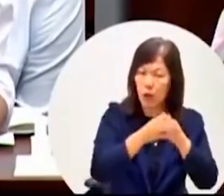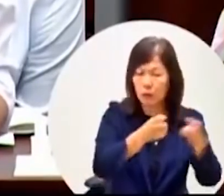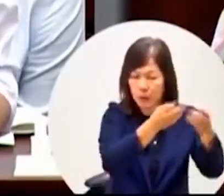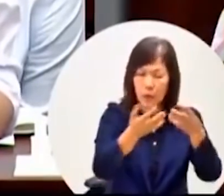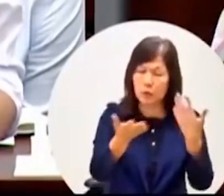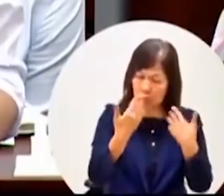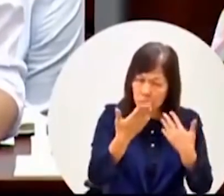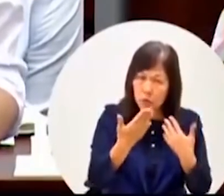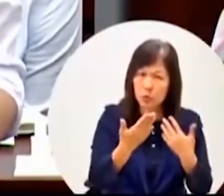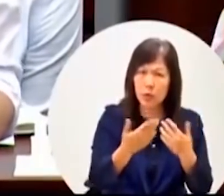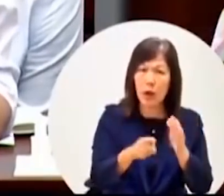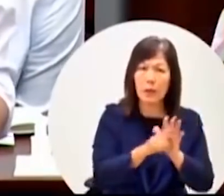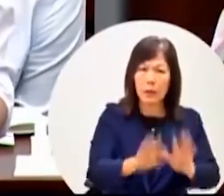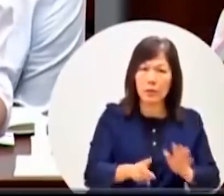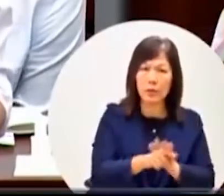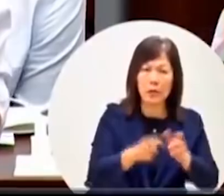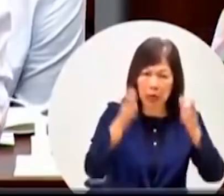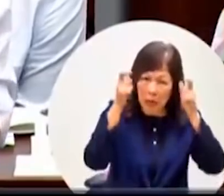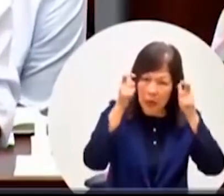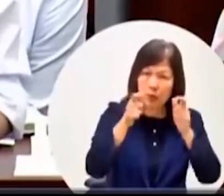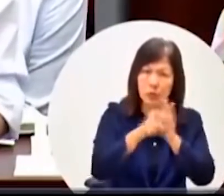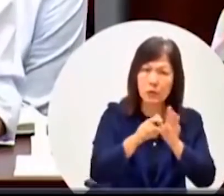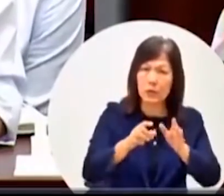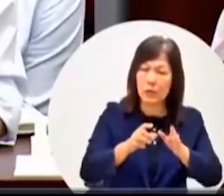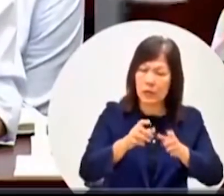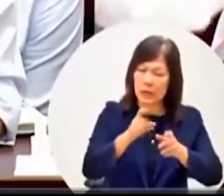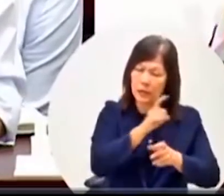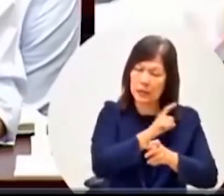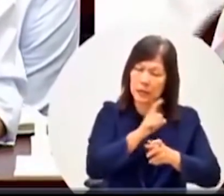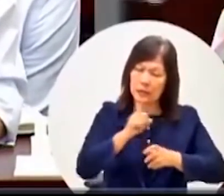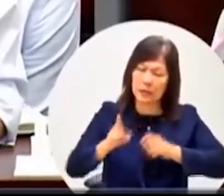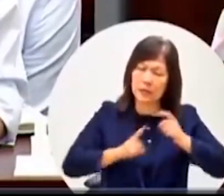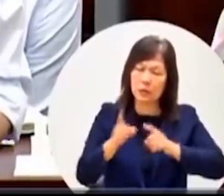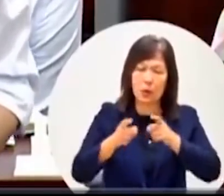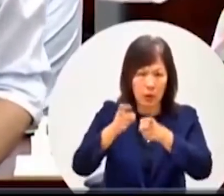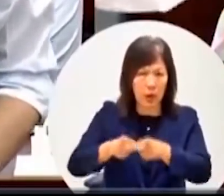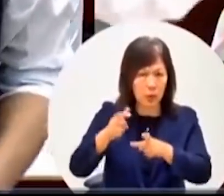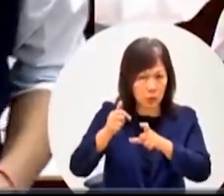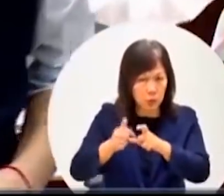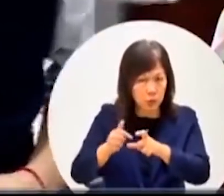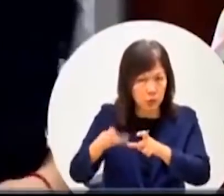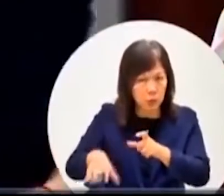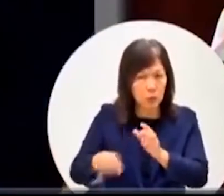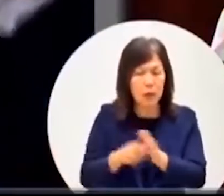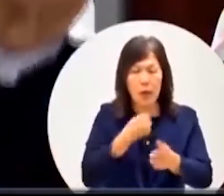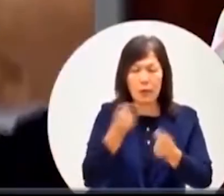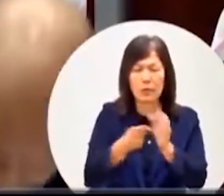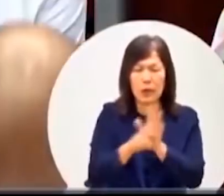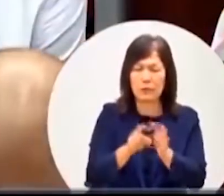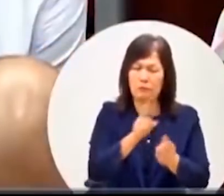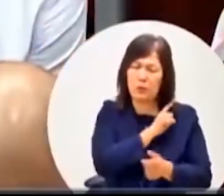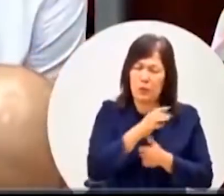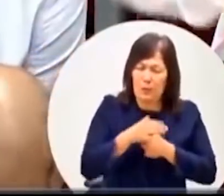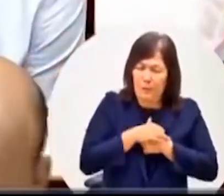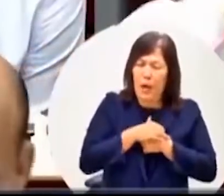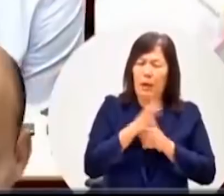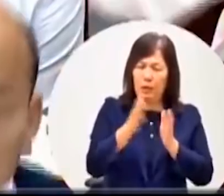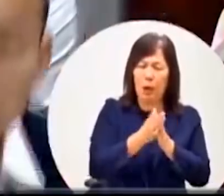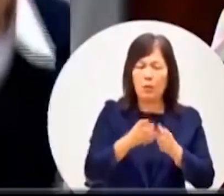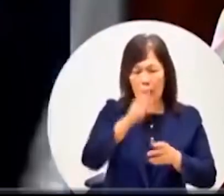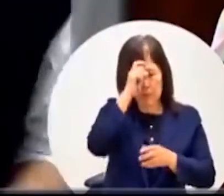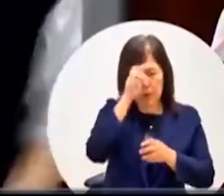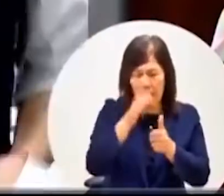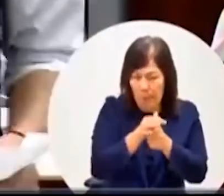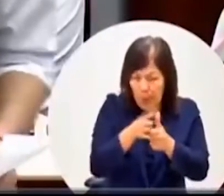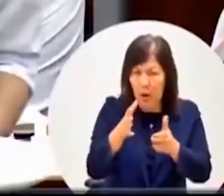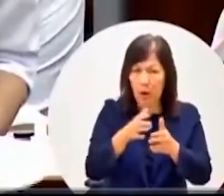们要 成立一个自贸区。那你就告诉我，现在高雄自港区哪些限制让你们觉得被捆绑？所以我们要放宽哪些限制？我现